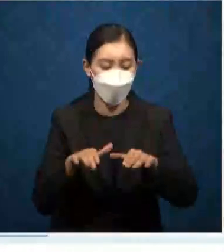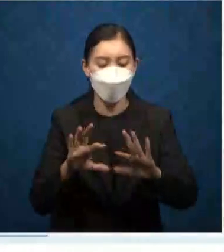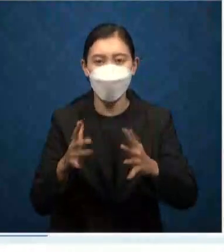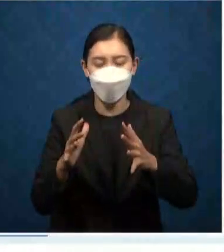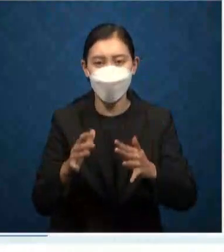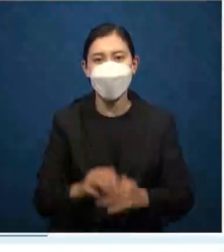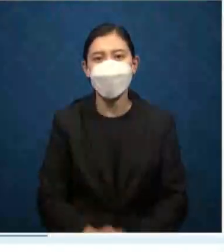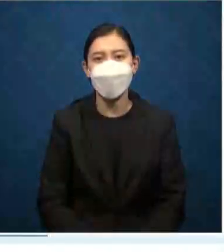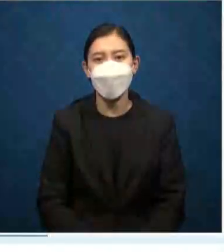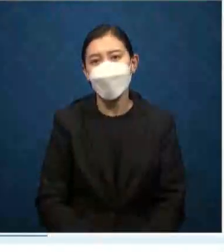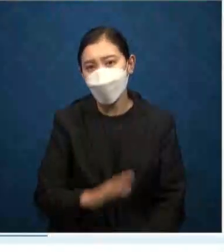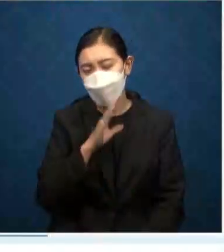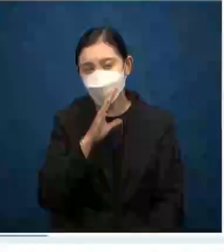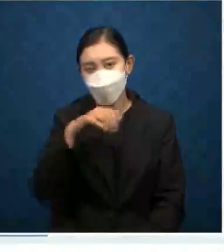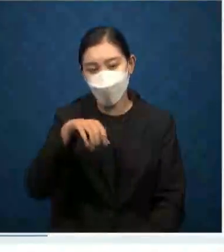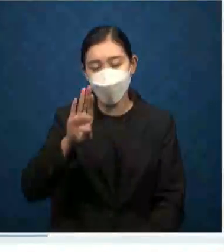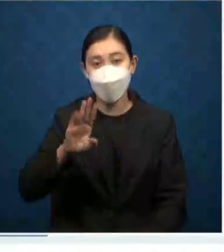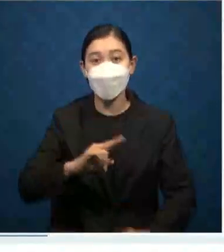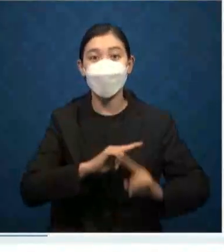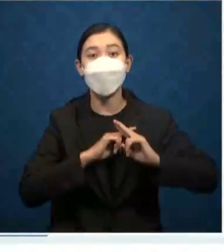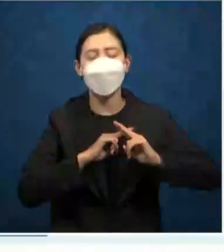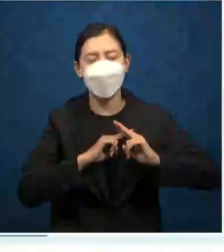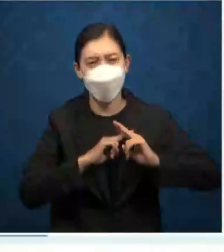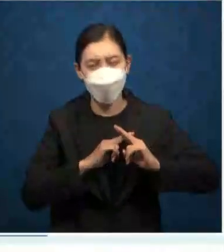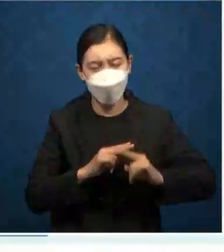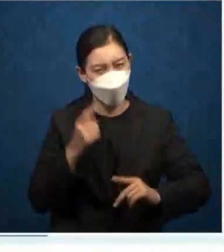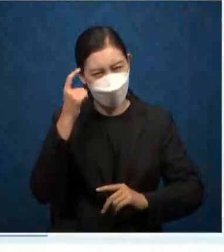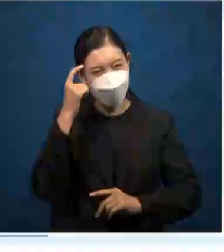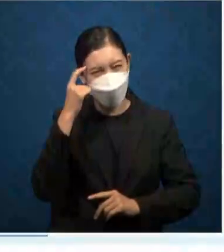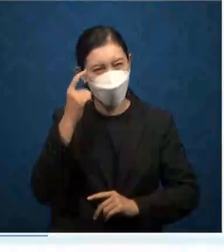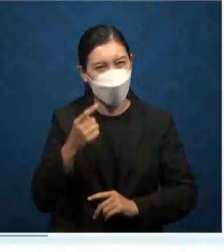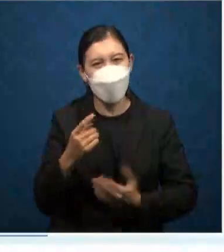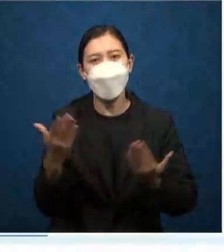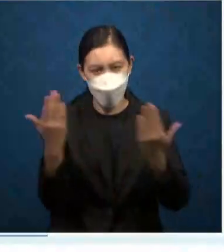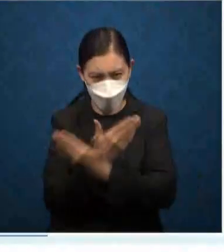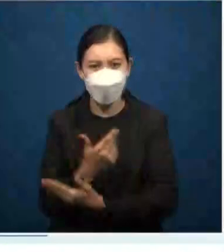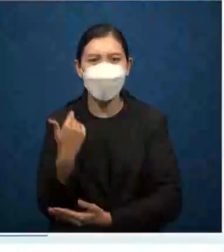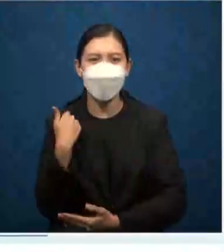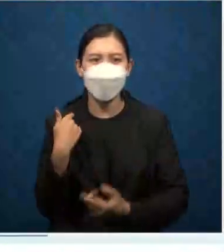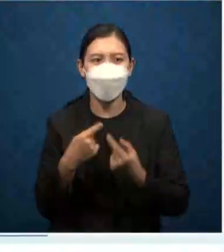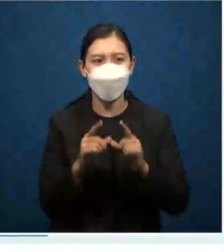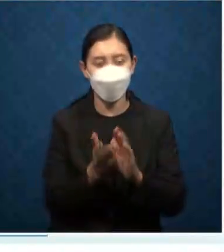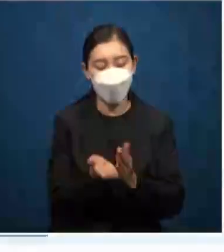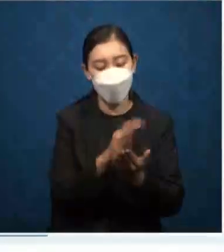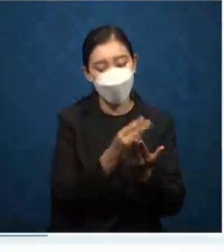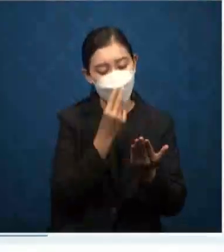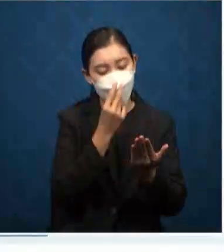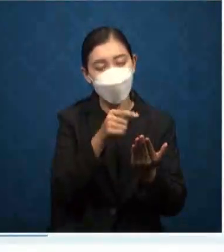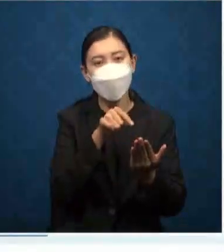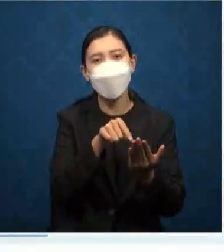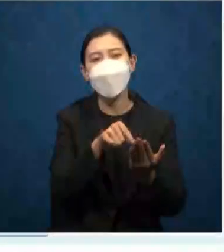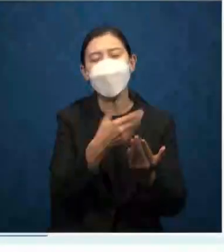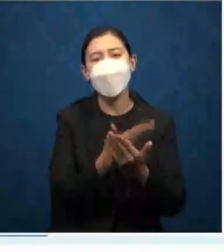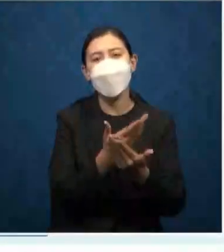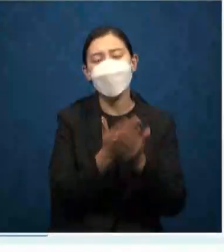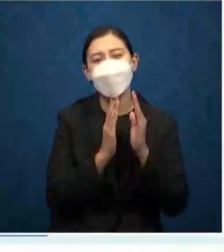อกชนเขาคงไม่ยอมให้หยุดนิ่งอยู่กับที่แบบนี้แล้วเราก็หลอกตัวเองเพราะเราดูเล่มนี้ทีไรเราก็บอกงบบุคลากรนั้นน้อย